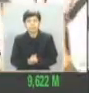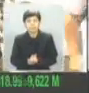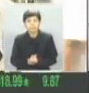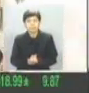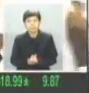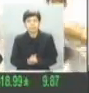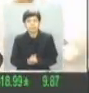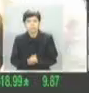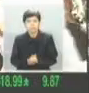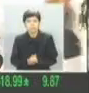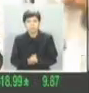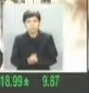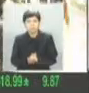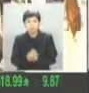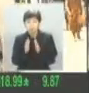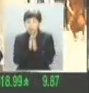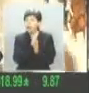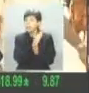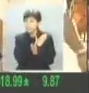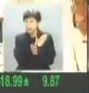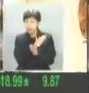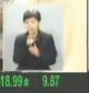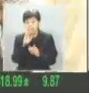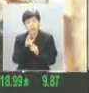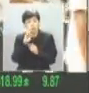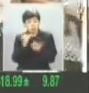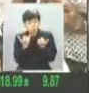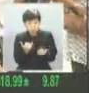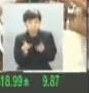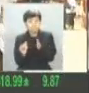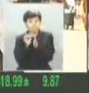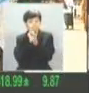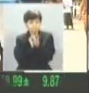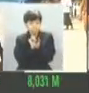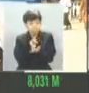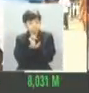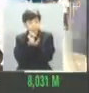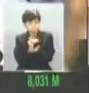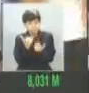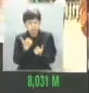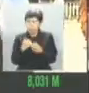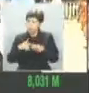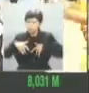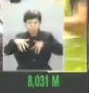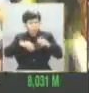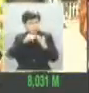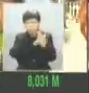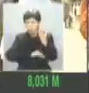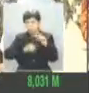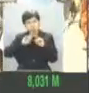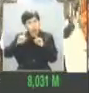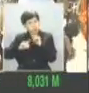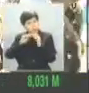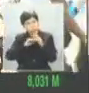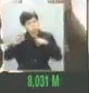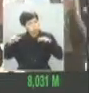ค่ะสำหรับพิธีเคลื่อนสรีระสังขารของหลวงตามหาบัวในวันนี้นะคะมีศิษยานุศิษย์จากทั่วประเทศค่ะเดินทางมาร่วม